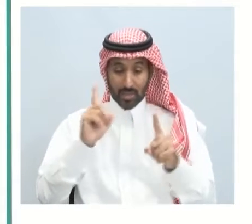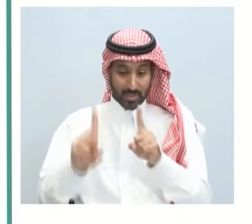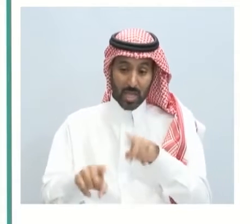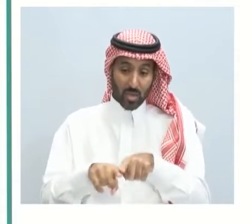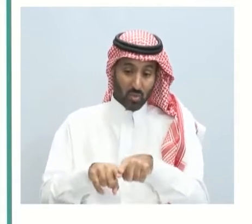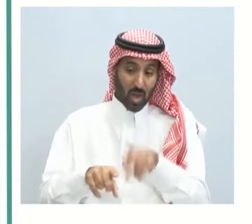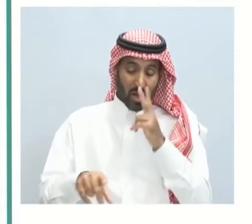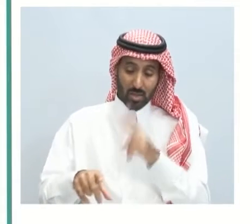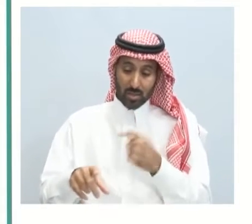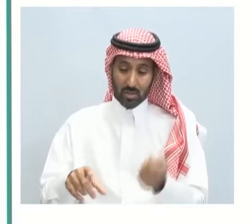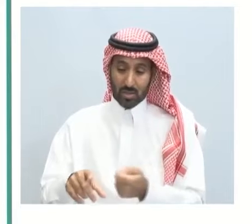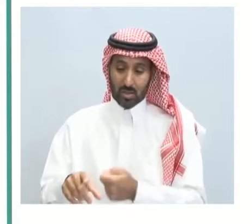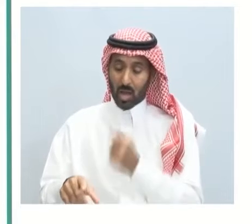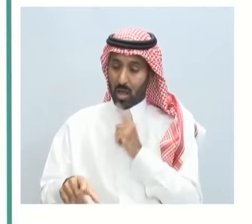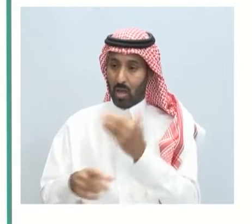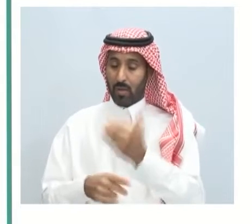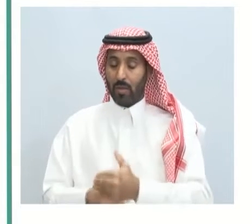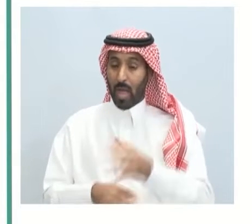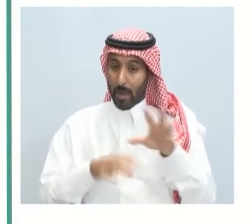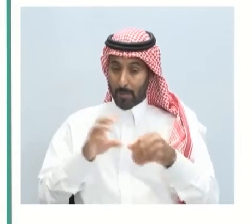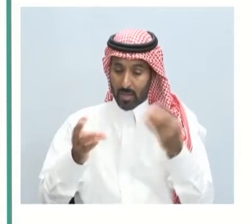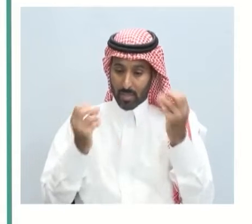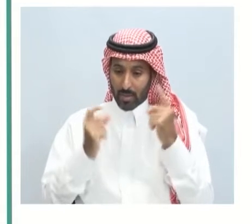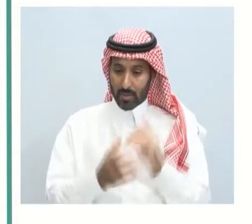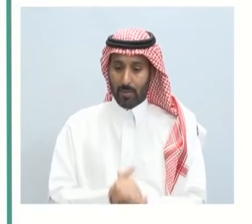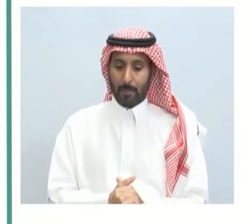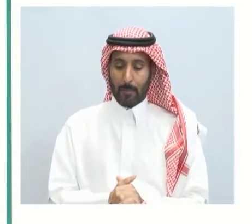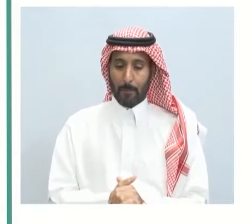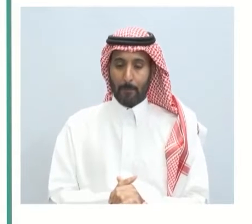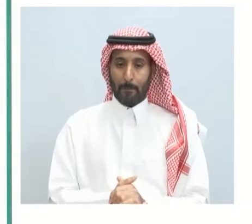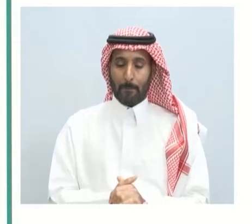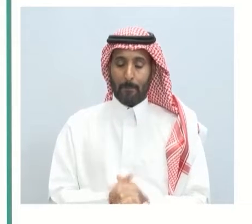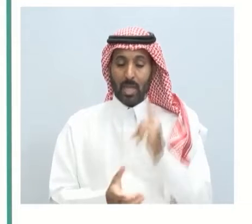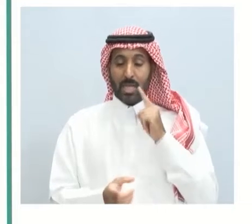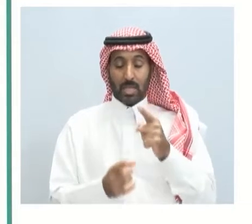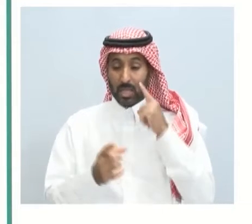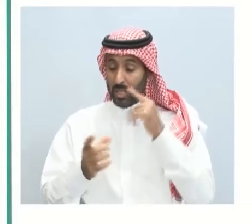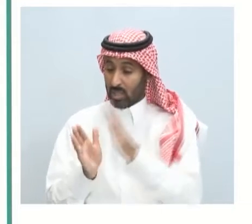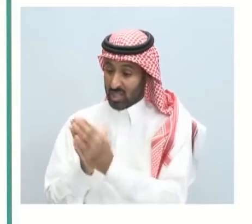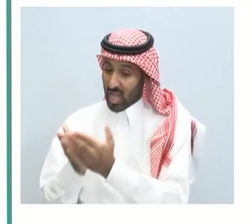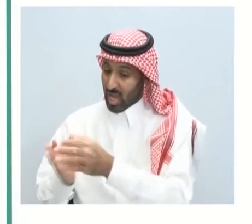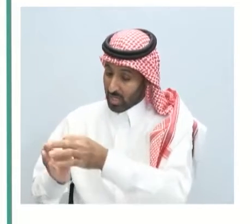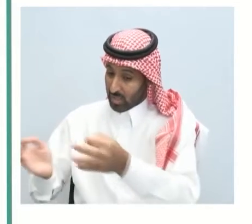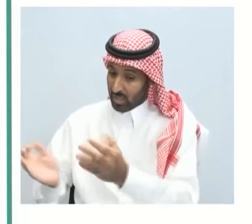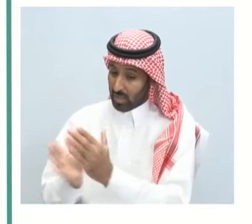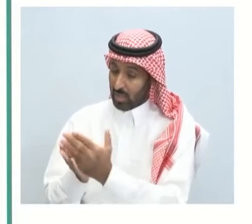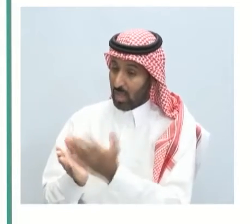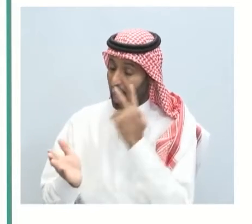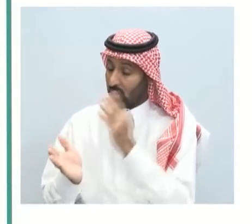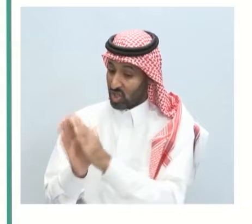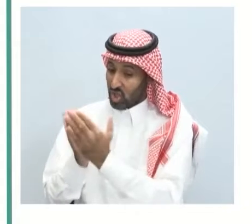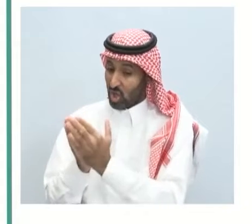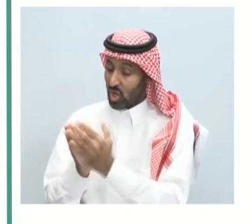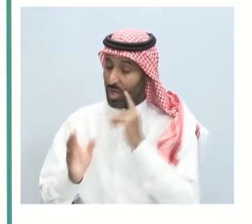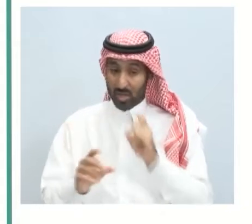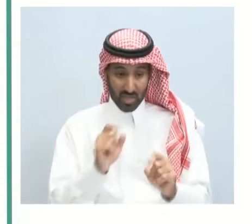زملائكم الذين يقومون بهذا البحث فاستخدموا الصحف والمجلات والكتب